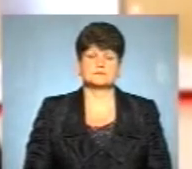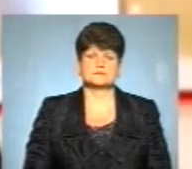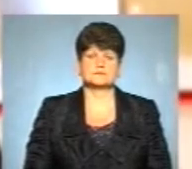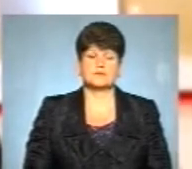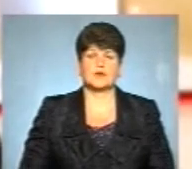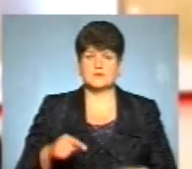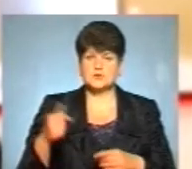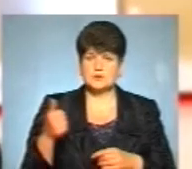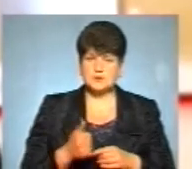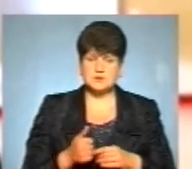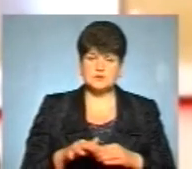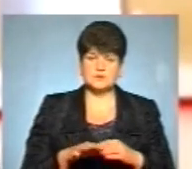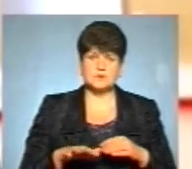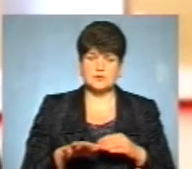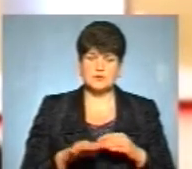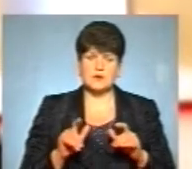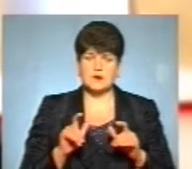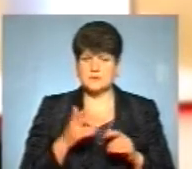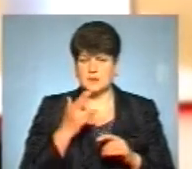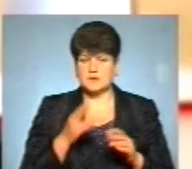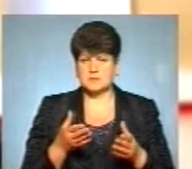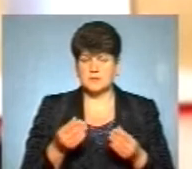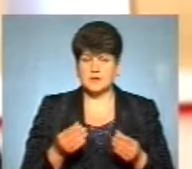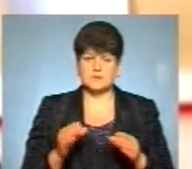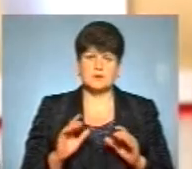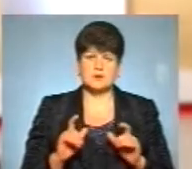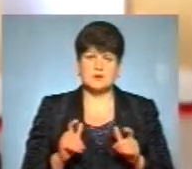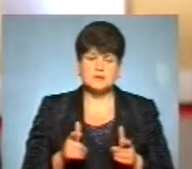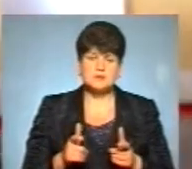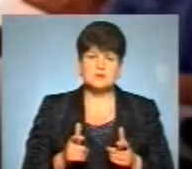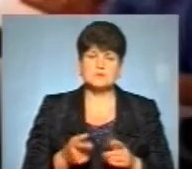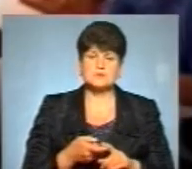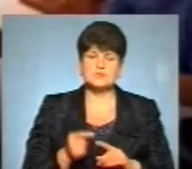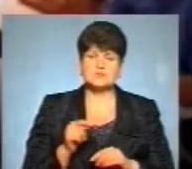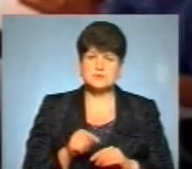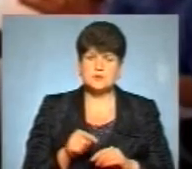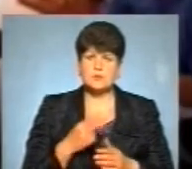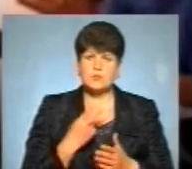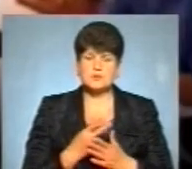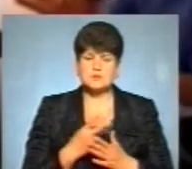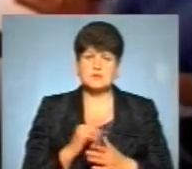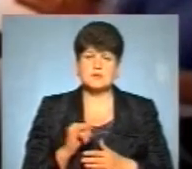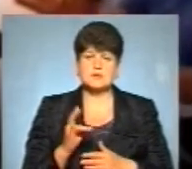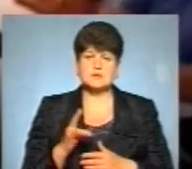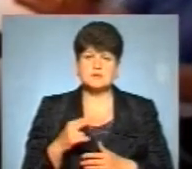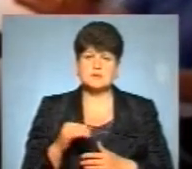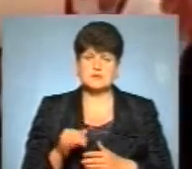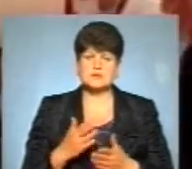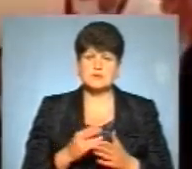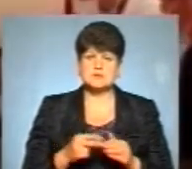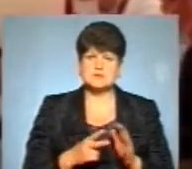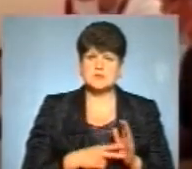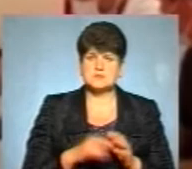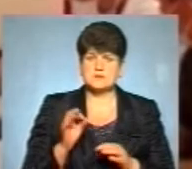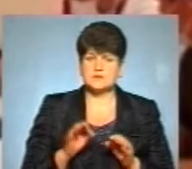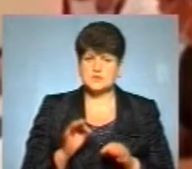Цього тижня в зону адаптивного карантину станом на 15.06.2020 року. В зв'язку з тим, що показник інцидентності у нас сягає